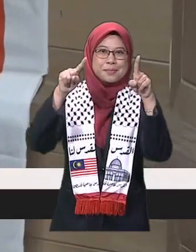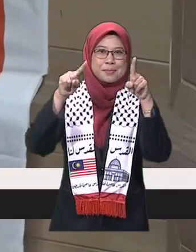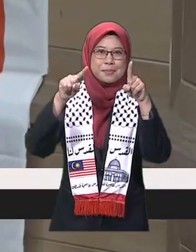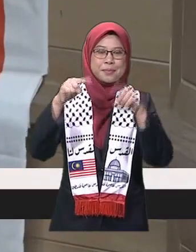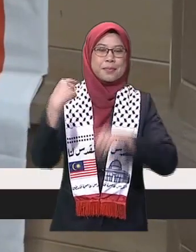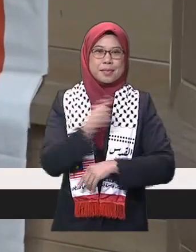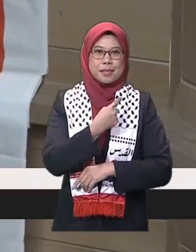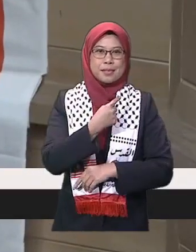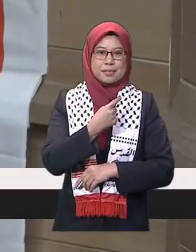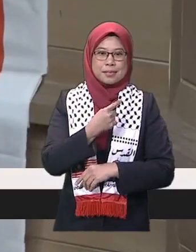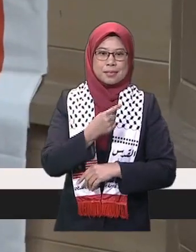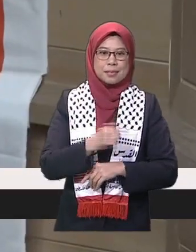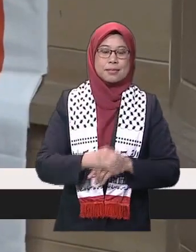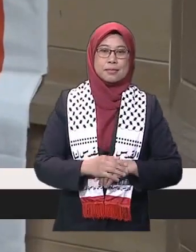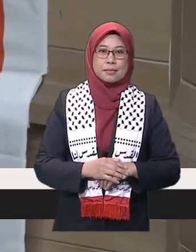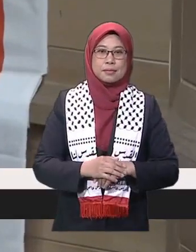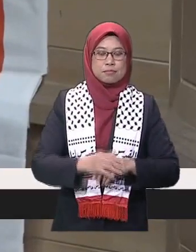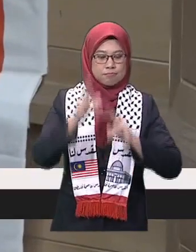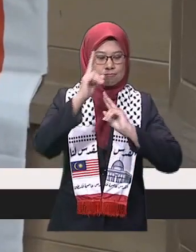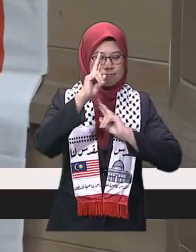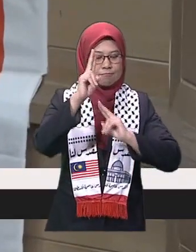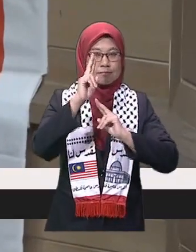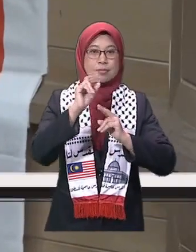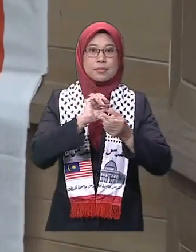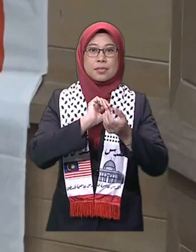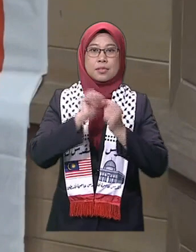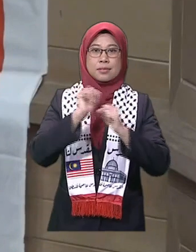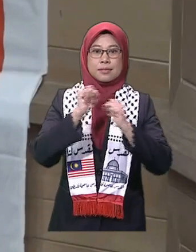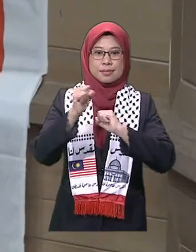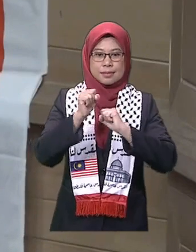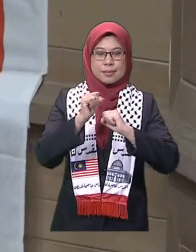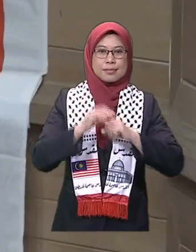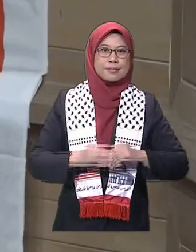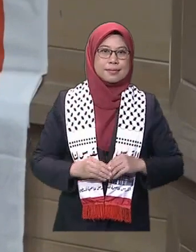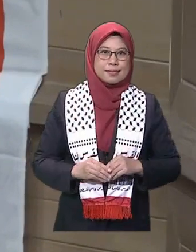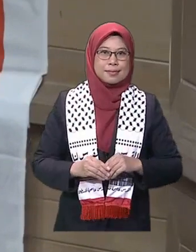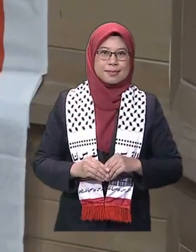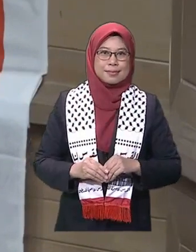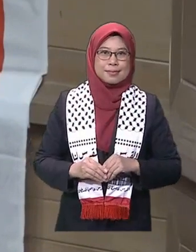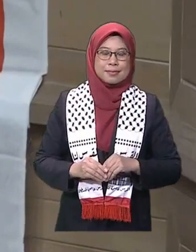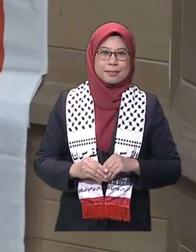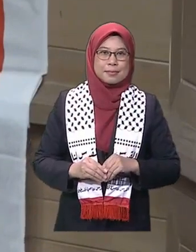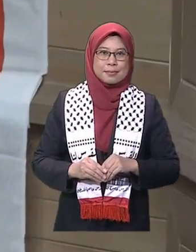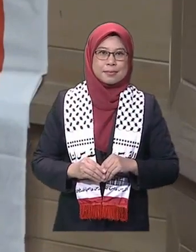we will also bring honour and value to the country by studying domestically.